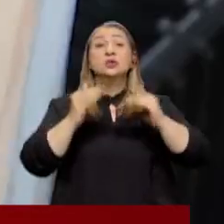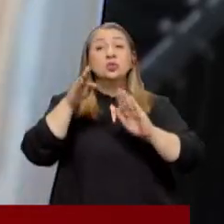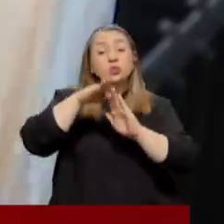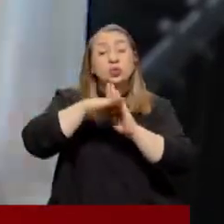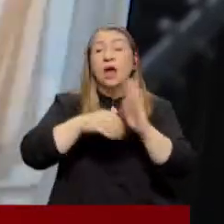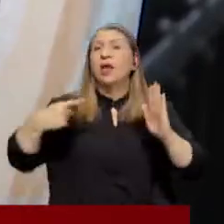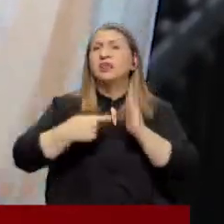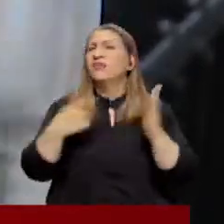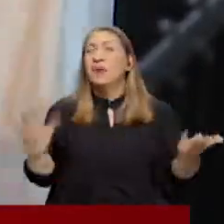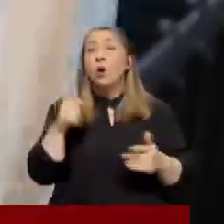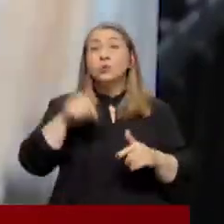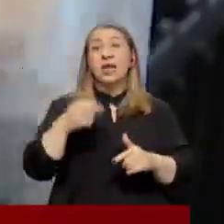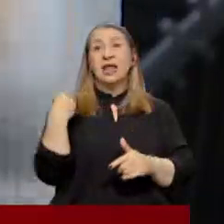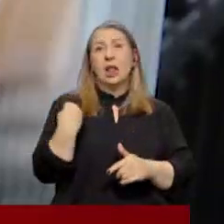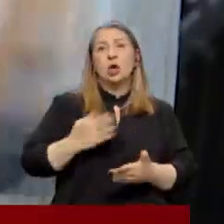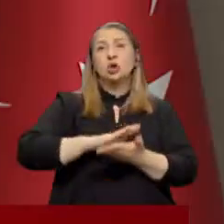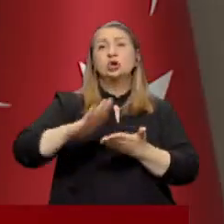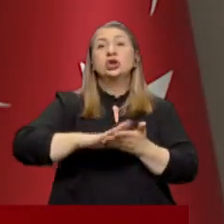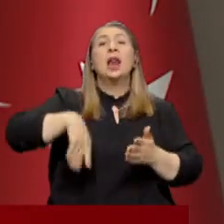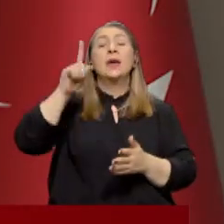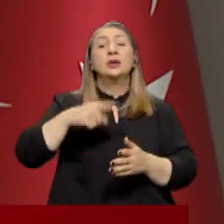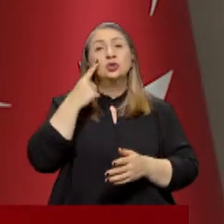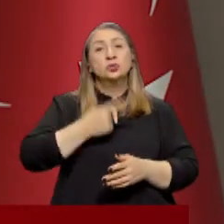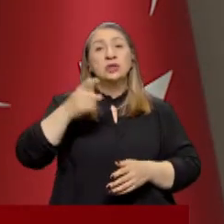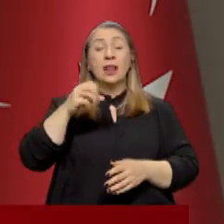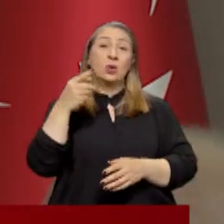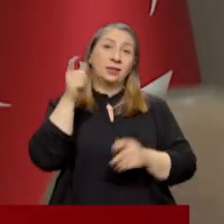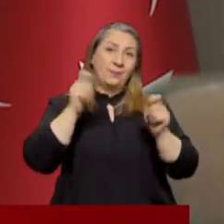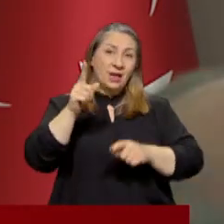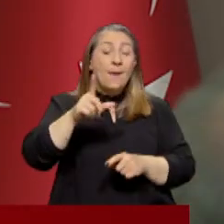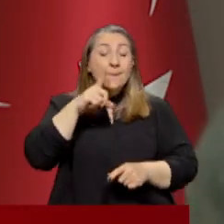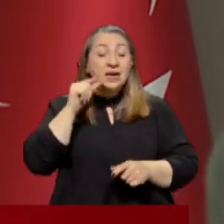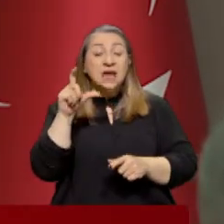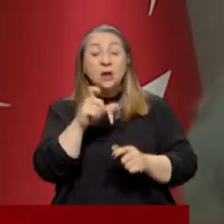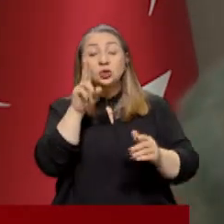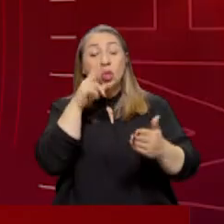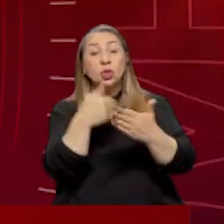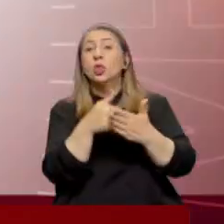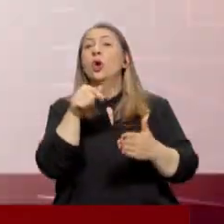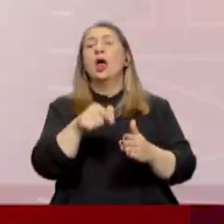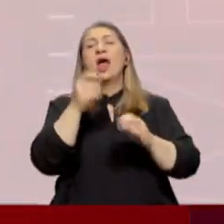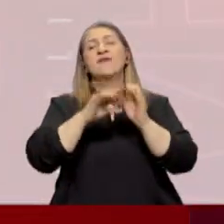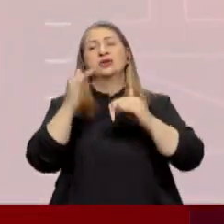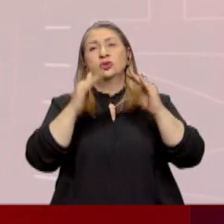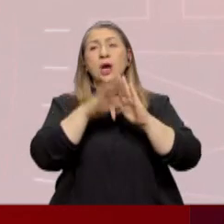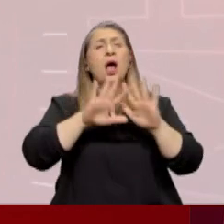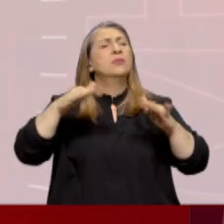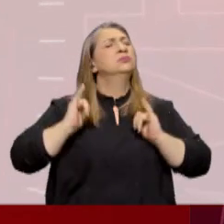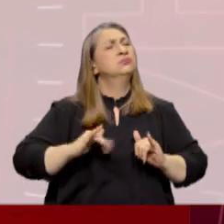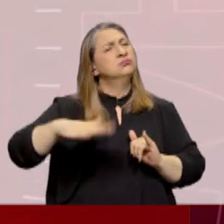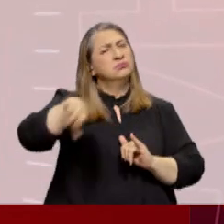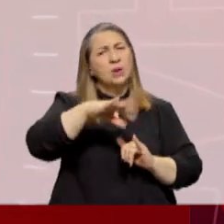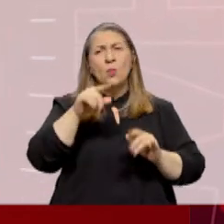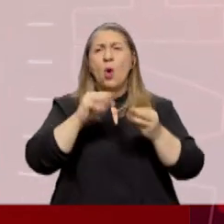düşüş hedefi için bu kez yeni güncellemeyi Cumhurbaşkanı Erdoğan yaptı. Mayıs ayı sonunu işaret ederek. Halkımız müşteri olsun.